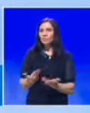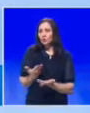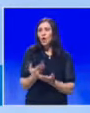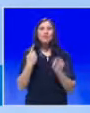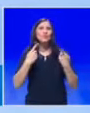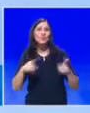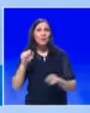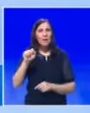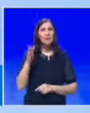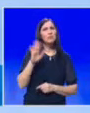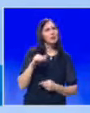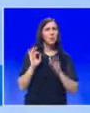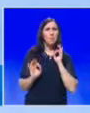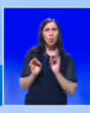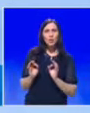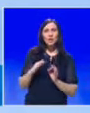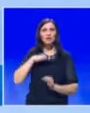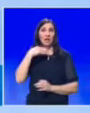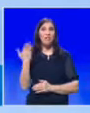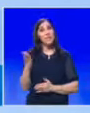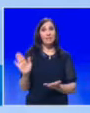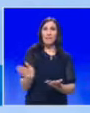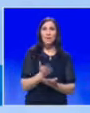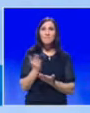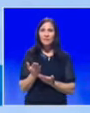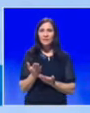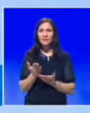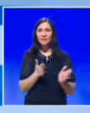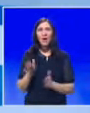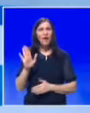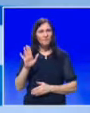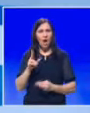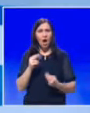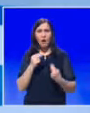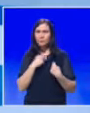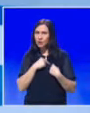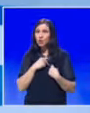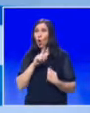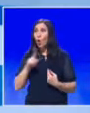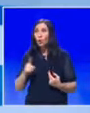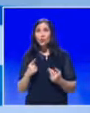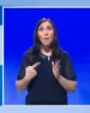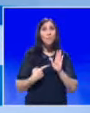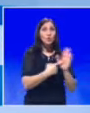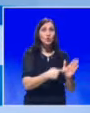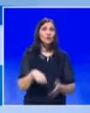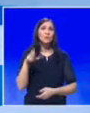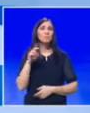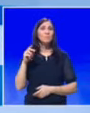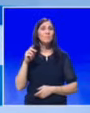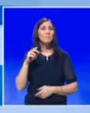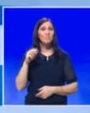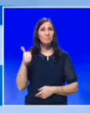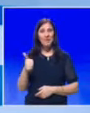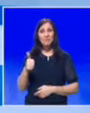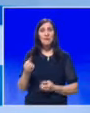на другата партия дали са подходящи, стига нейните да минат. Вие разчитате ли, че когато и да посочите БСП или Възраждане или има такъв